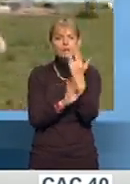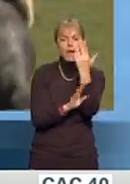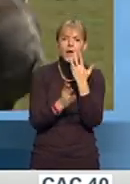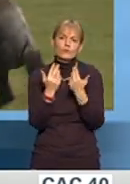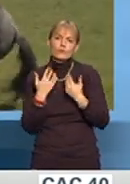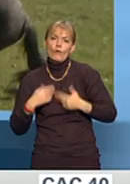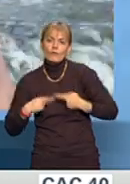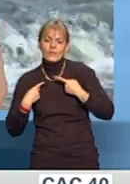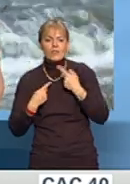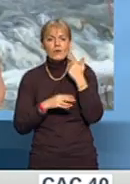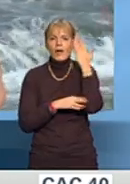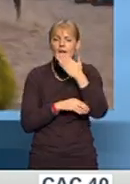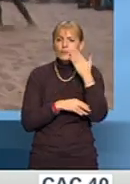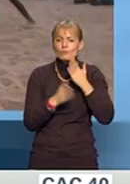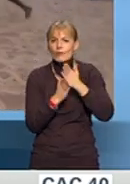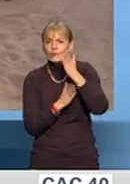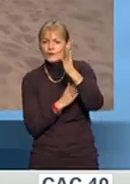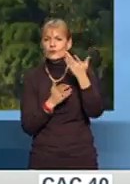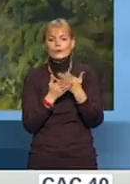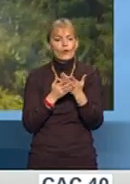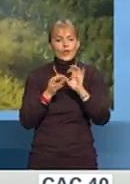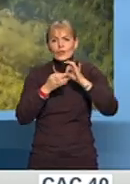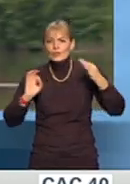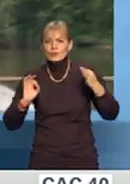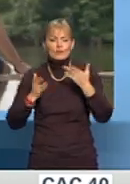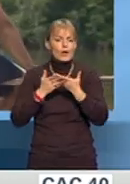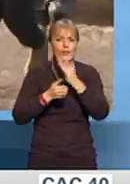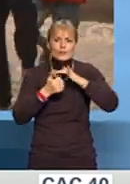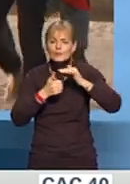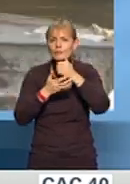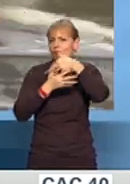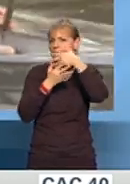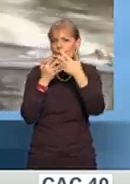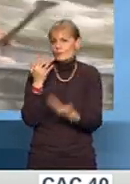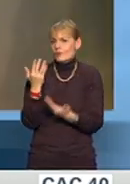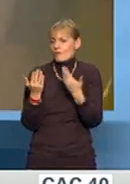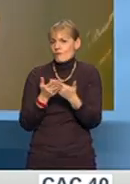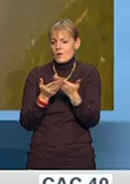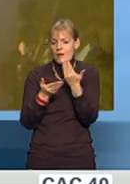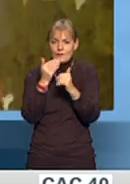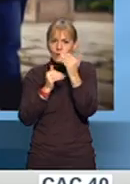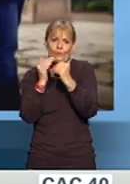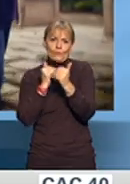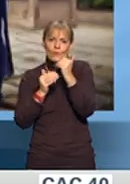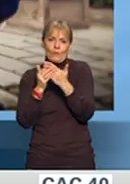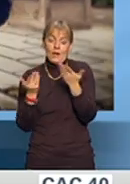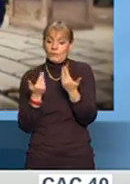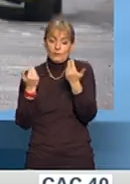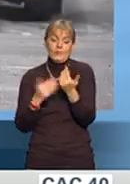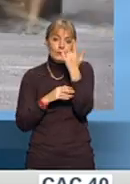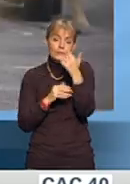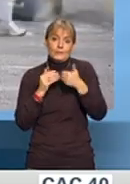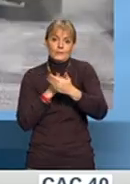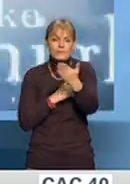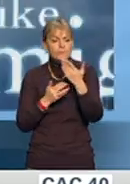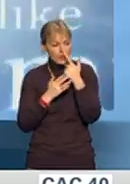technologies, animaux et aventures, histoire et société. Voilà ce qui va composer les programmes de RMC Découverte à compter de maintenant. La